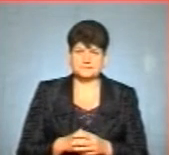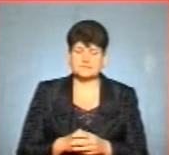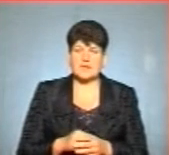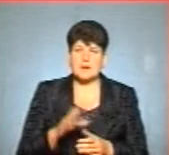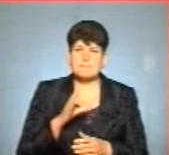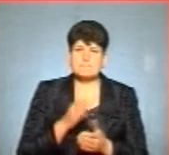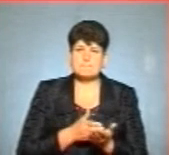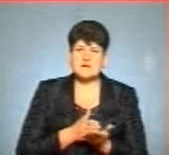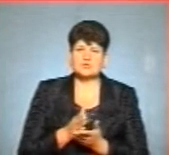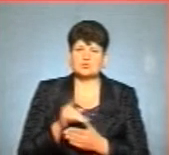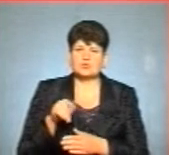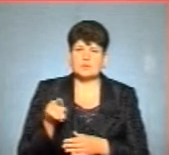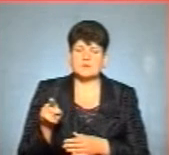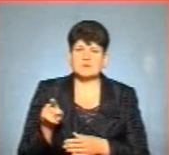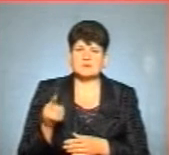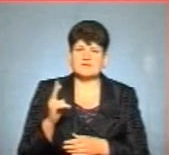Маршрут номер